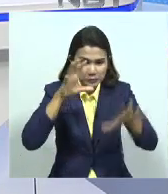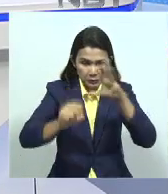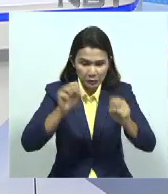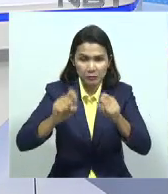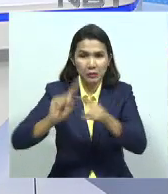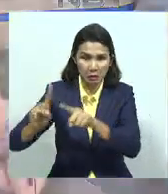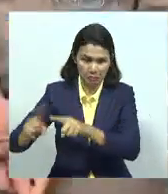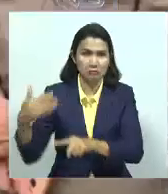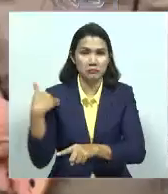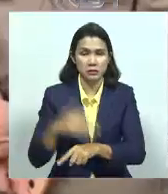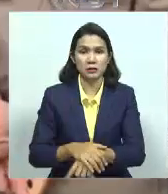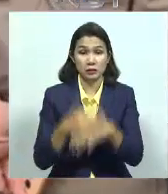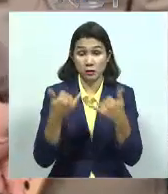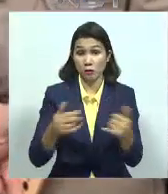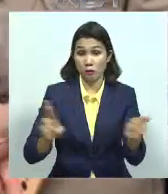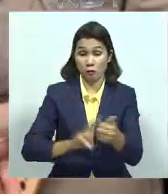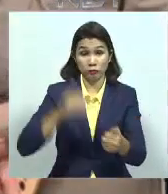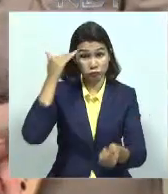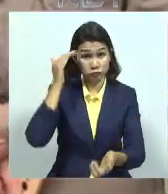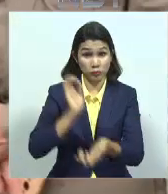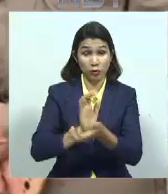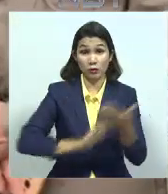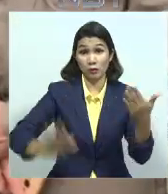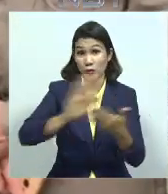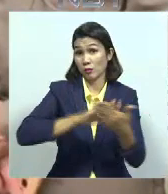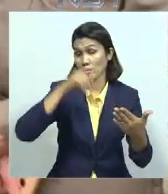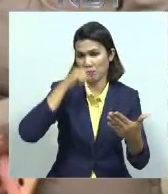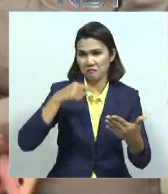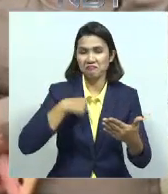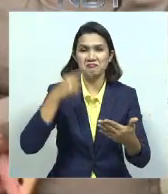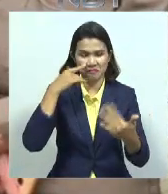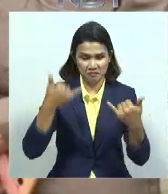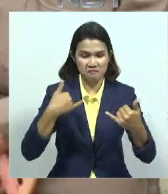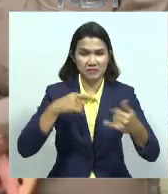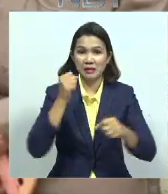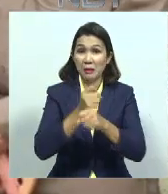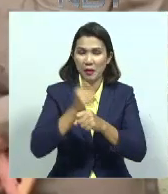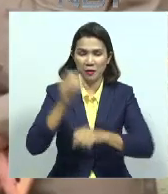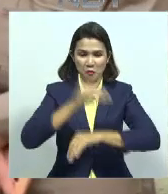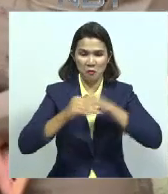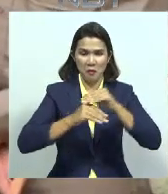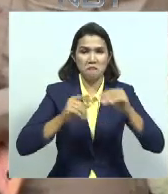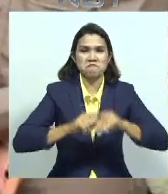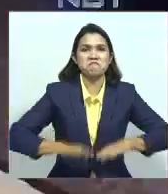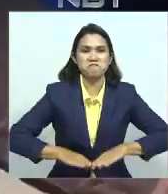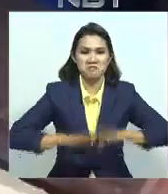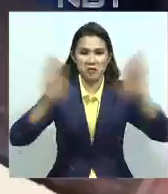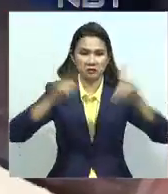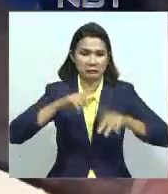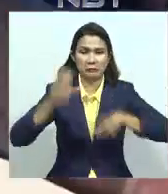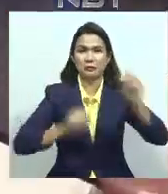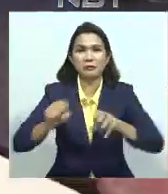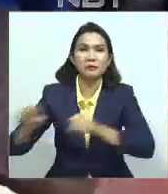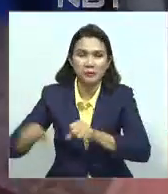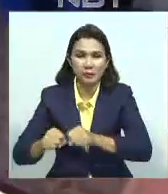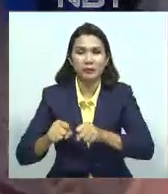พลตำรวจเอกวิรชัยทรงเมตตารองผู้บัญชาการตำรวจแห่งชาติเปิดยุทธการฟ้าสางตามนโยบายของรัฐบาลโดยพลเอกประวิตรวงษ์สุ